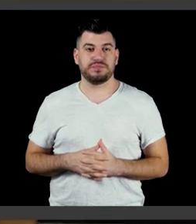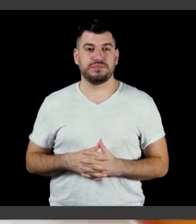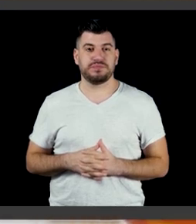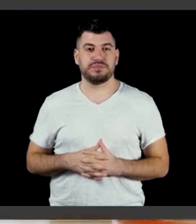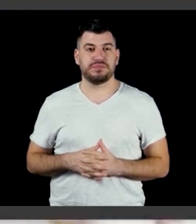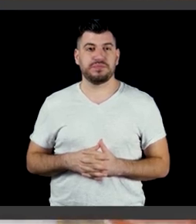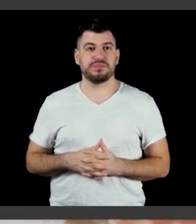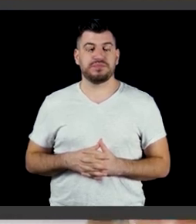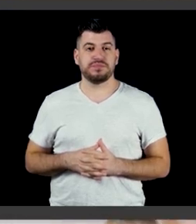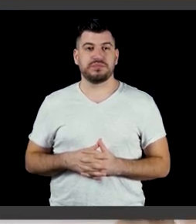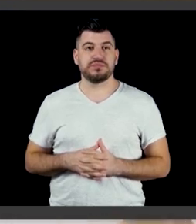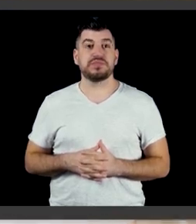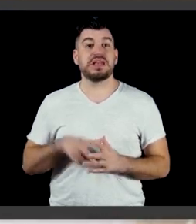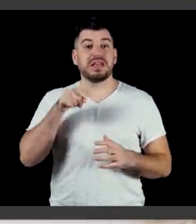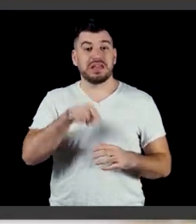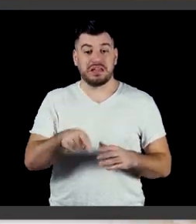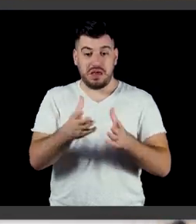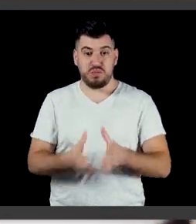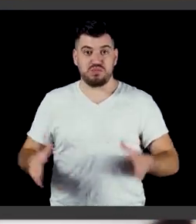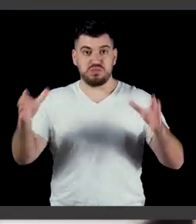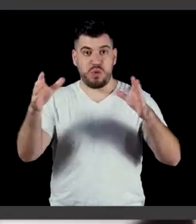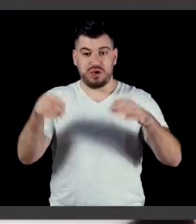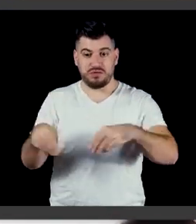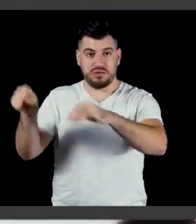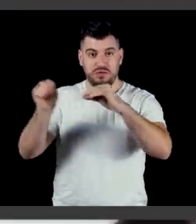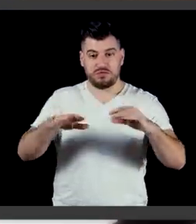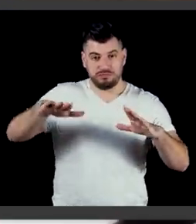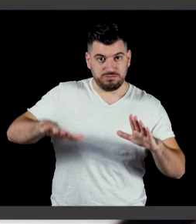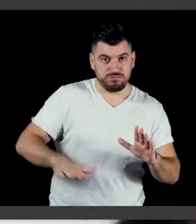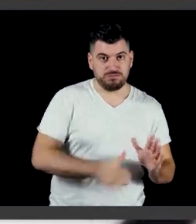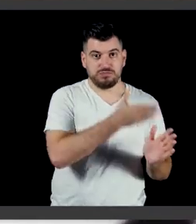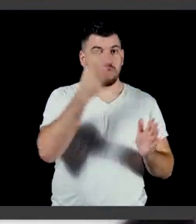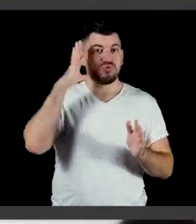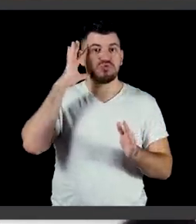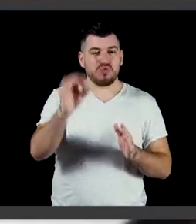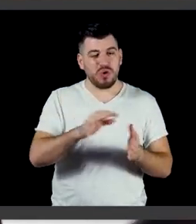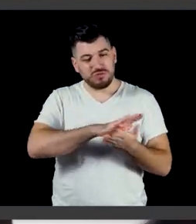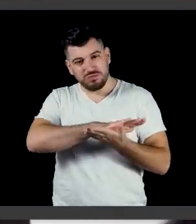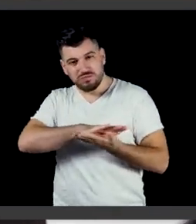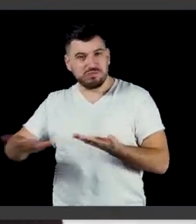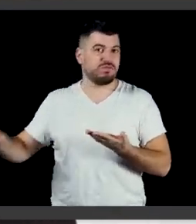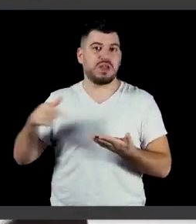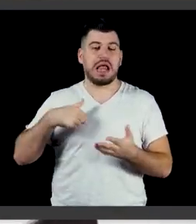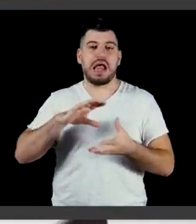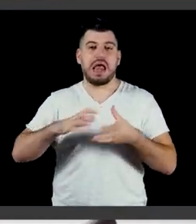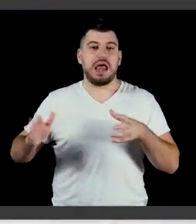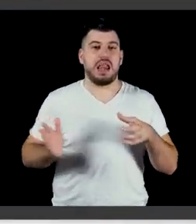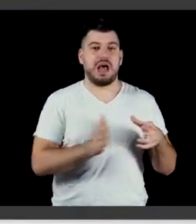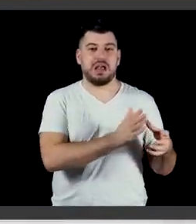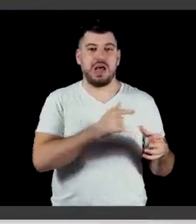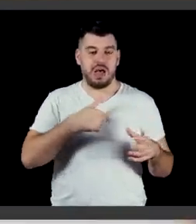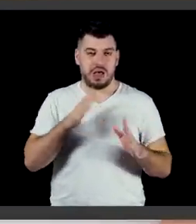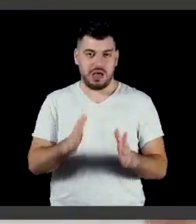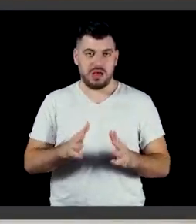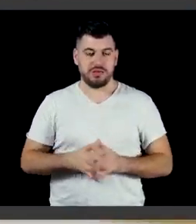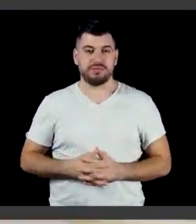και θα πατήσω μέσα πολύ καλά για να είναι καλυμμένα τελείως τα λαχανικά από τη μαρινάδα μας,